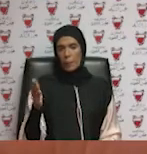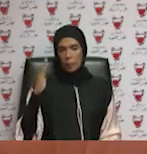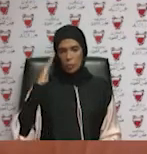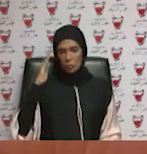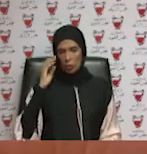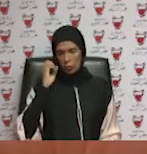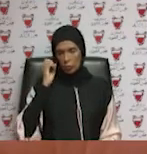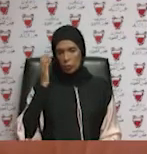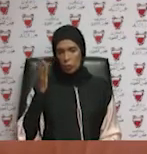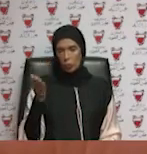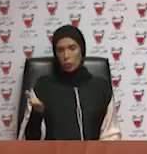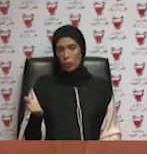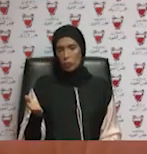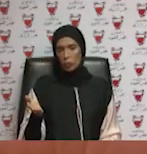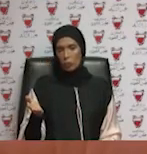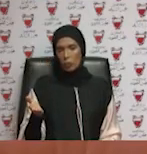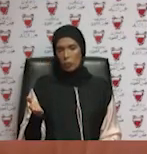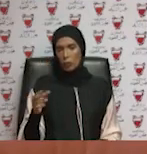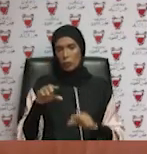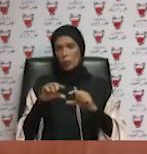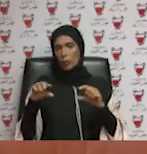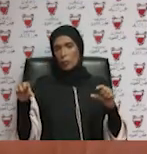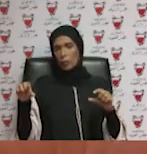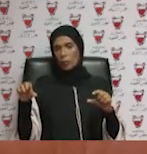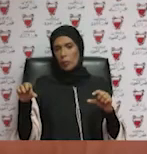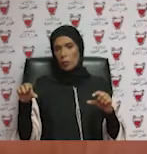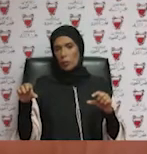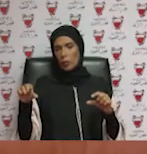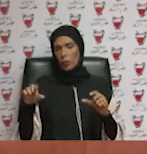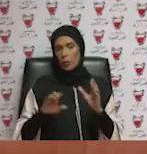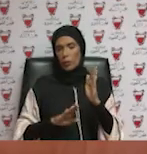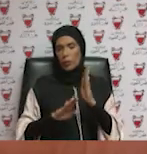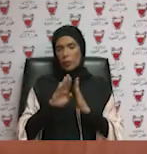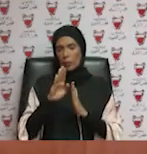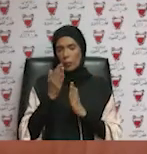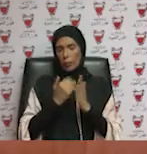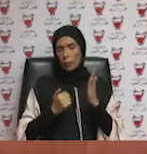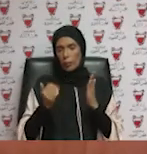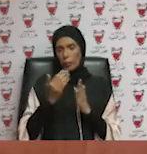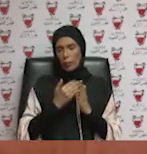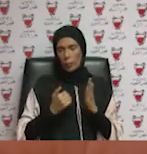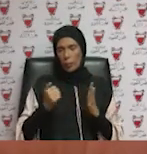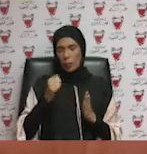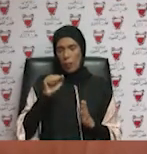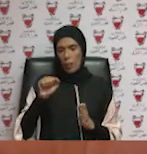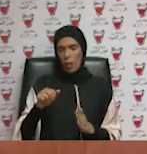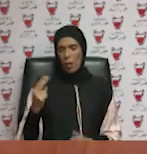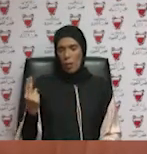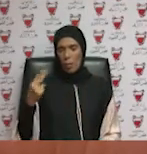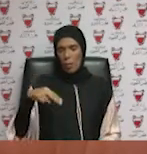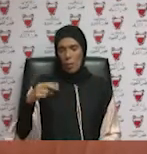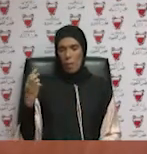مقدمي الاقتراح على هذا الموضوع لأنه يصب في التنمية الاقتصادية بالنسبة إلى